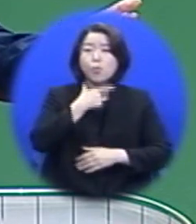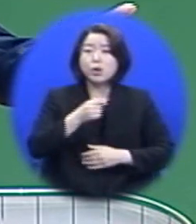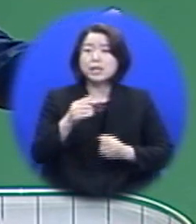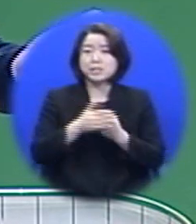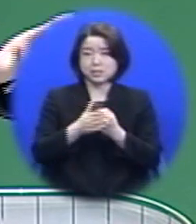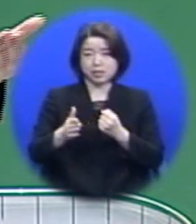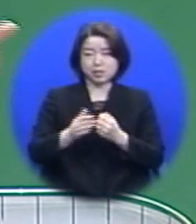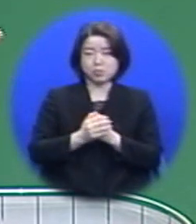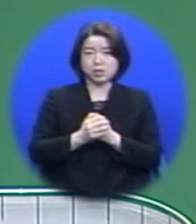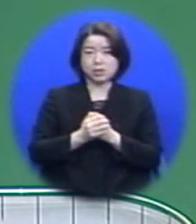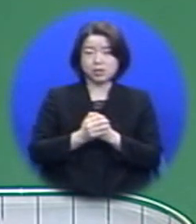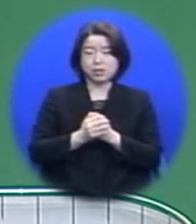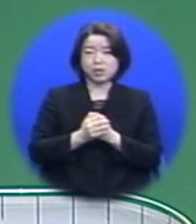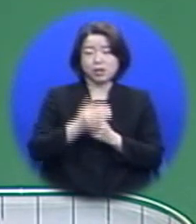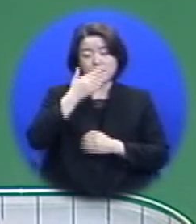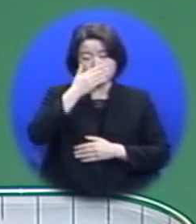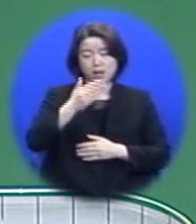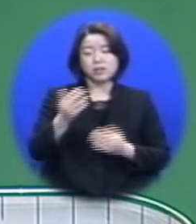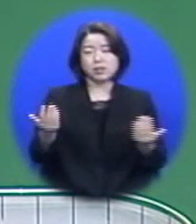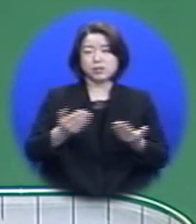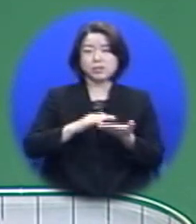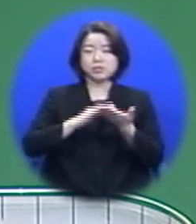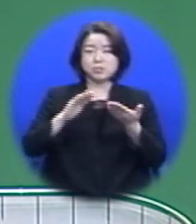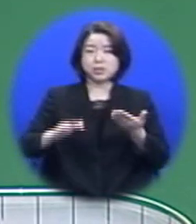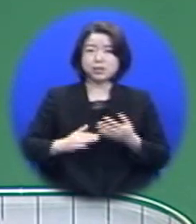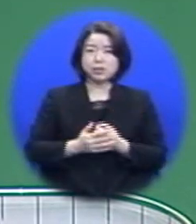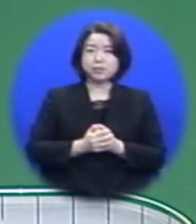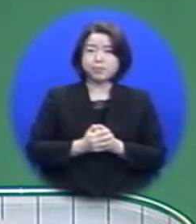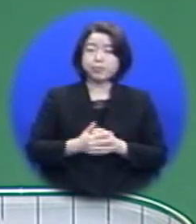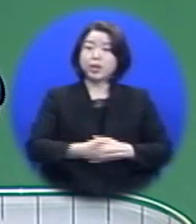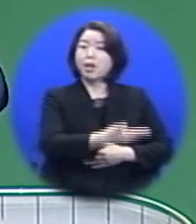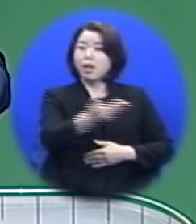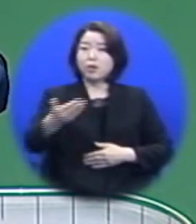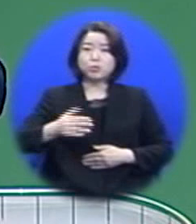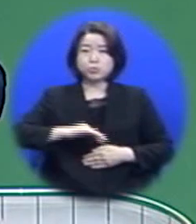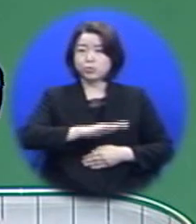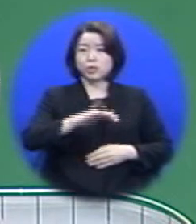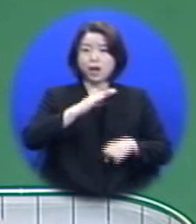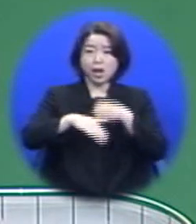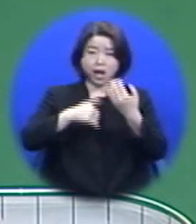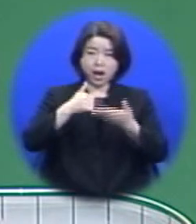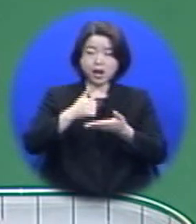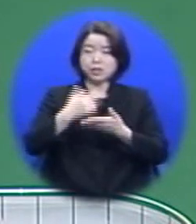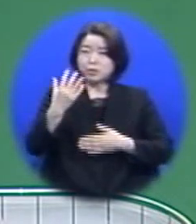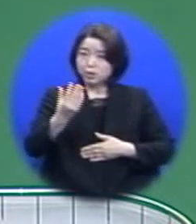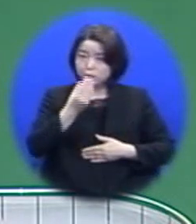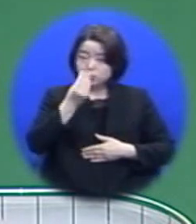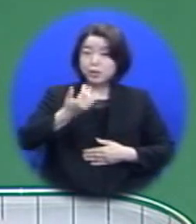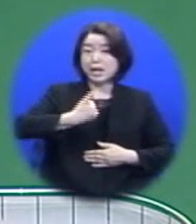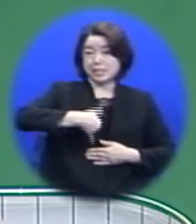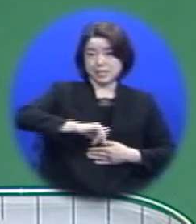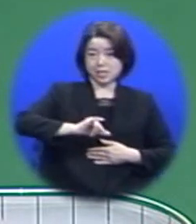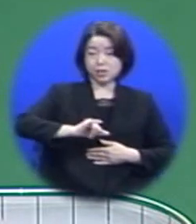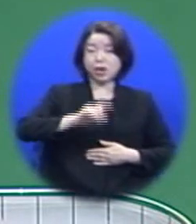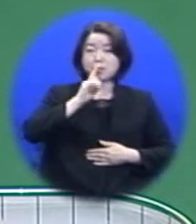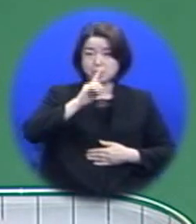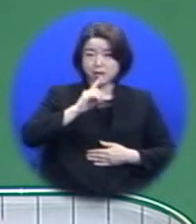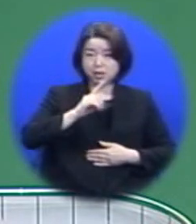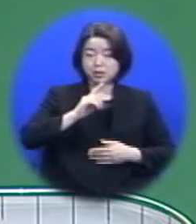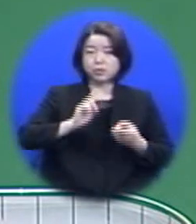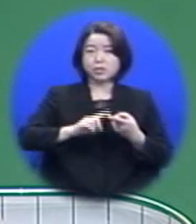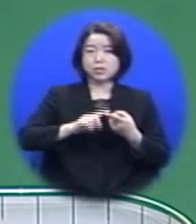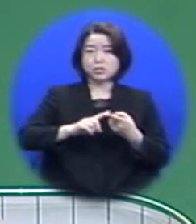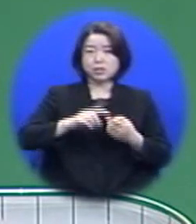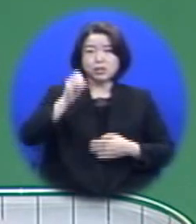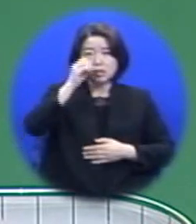원하시니까 그렇게 할 수 있었던 것입니다 여러분 우리가 하나님의 거룩한 자녀라고 하는 것을 그저